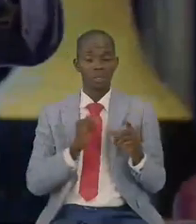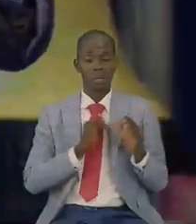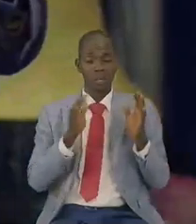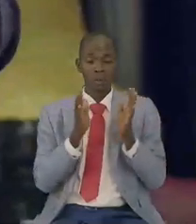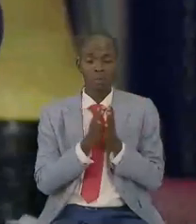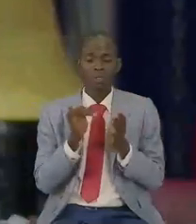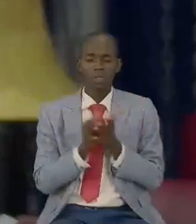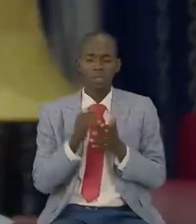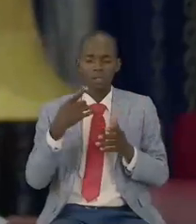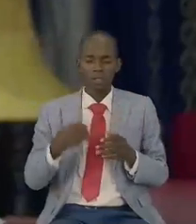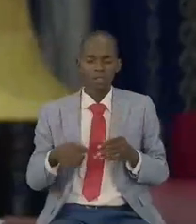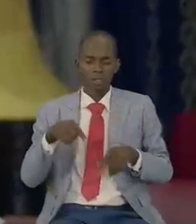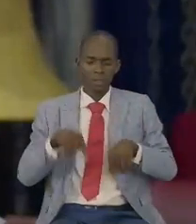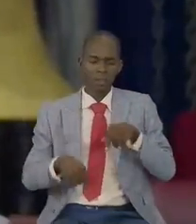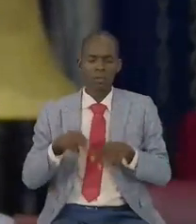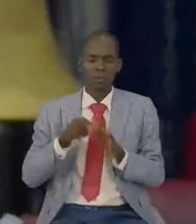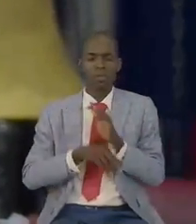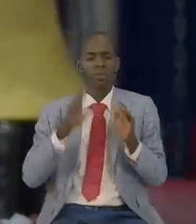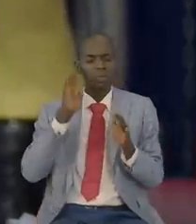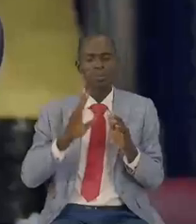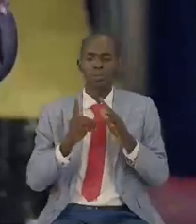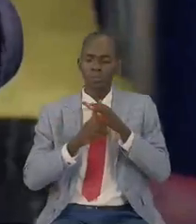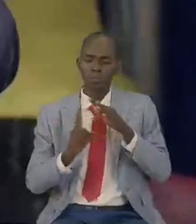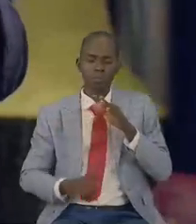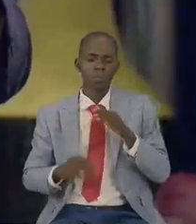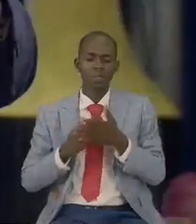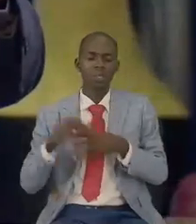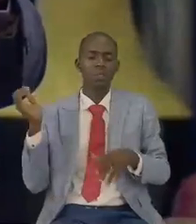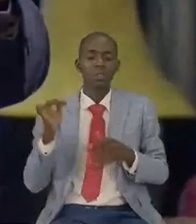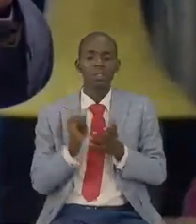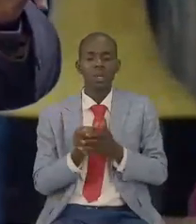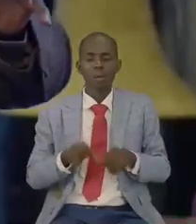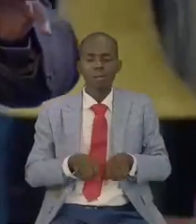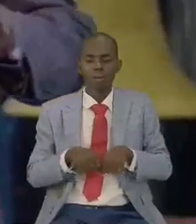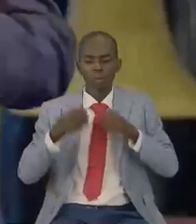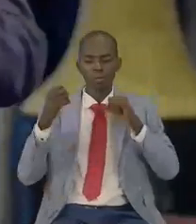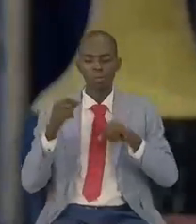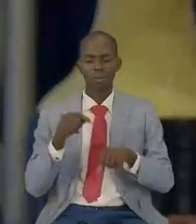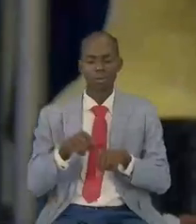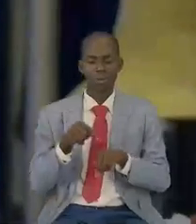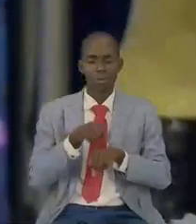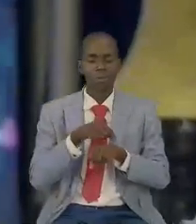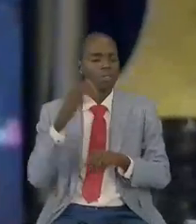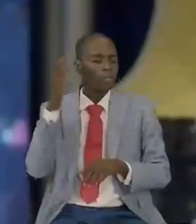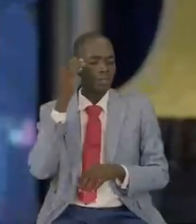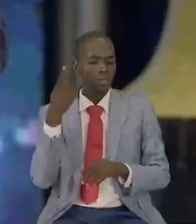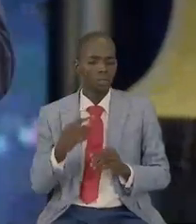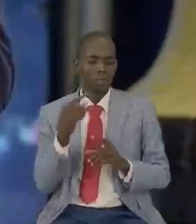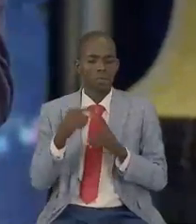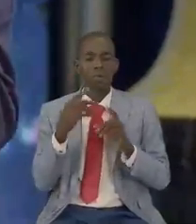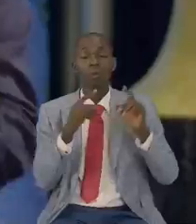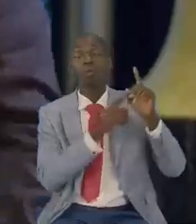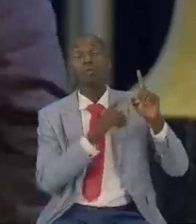paralysie disparaisse et ces os cassés, brisés, écoutez la parole de